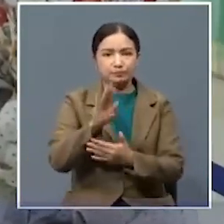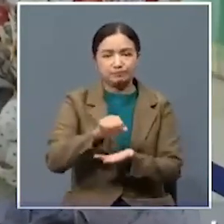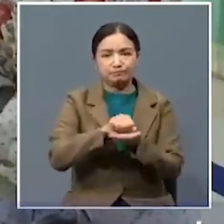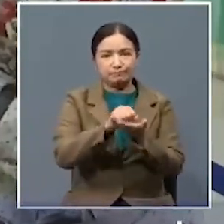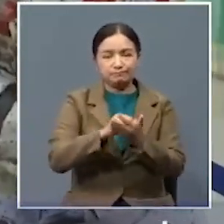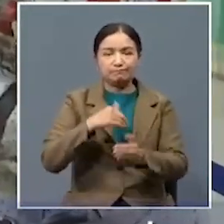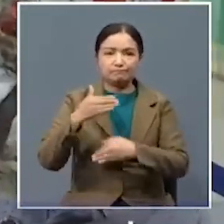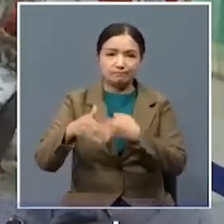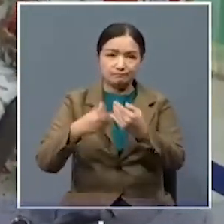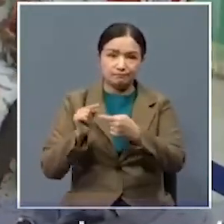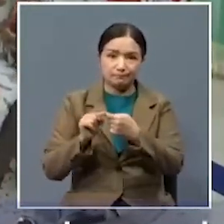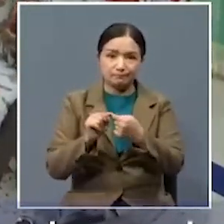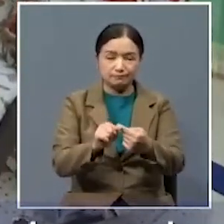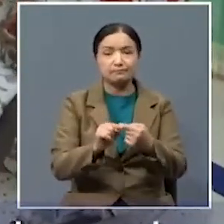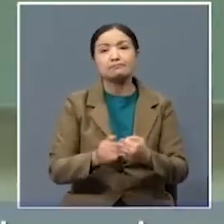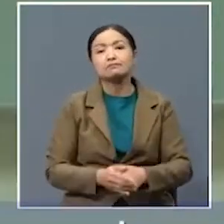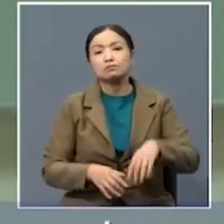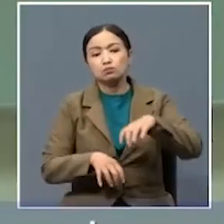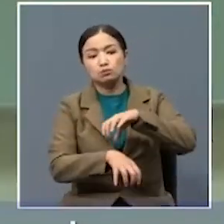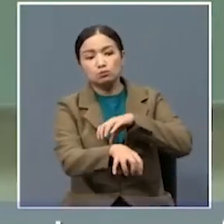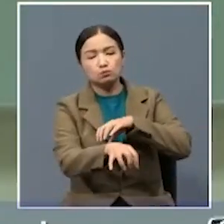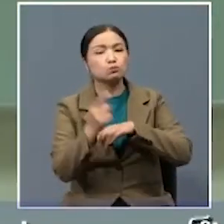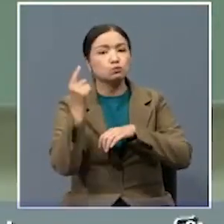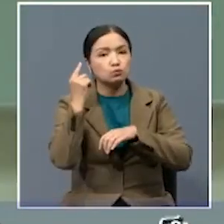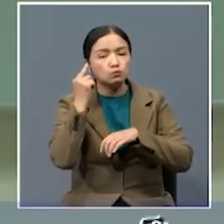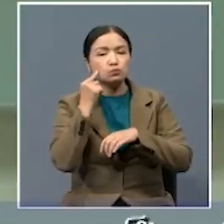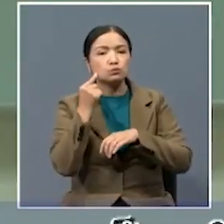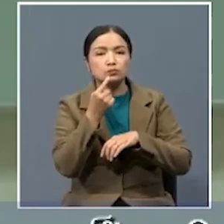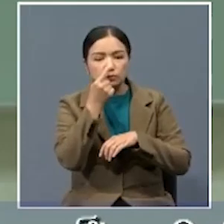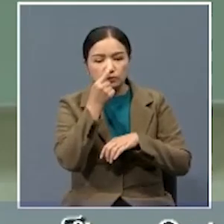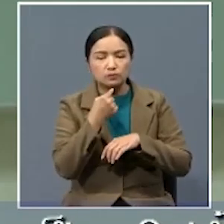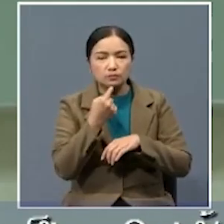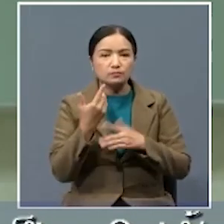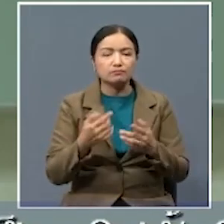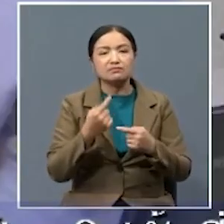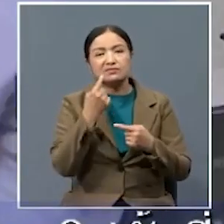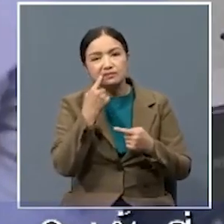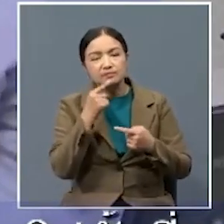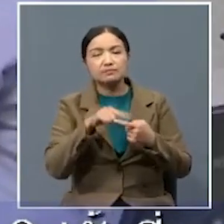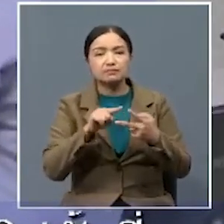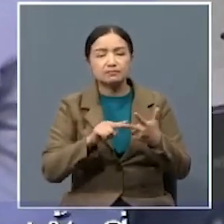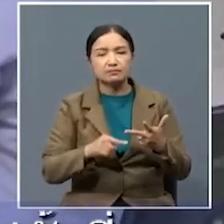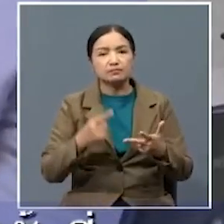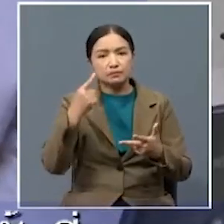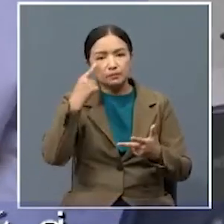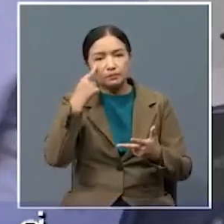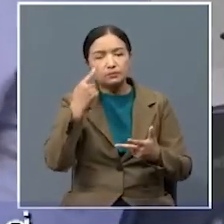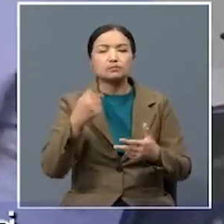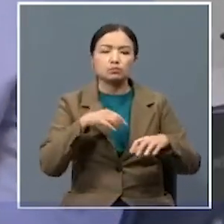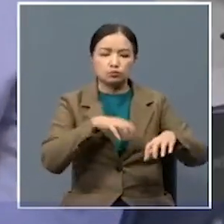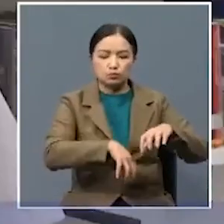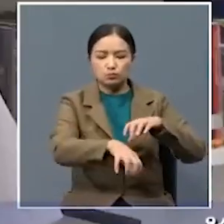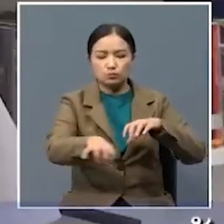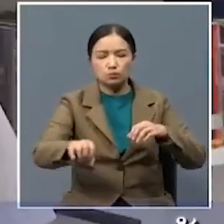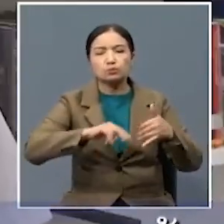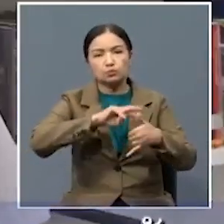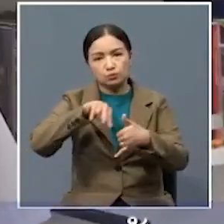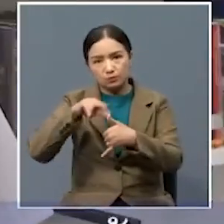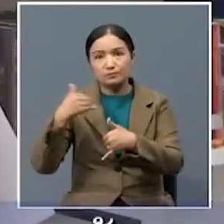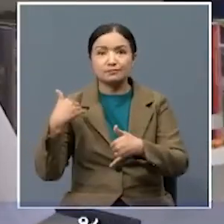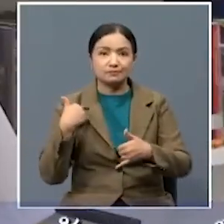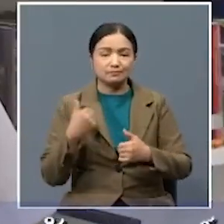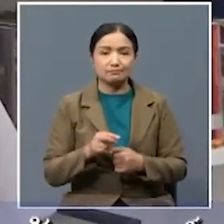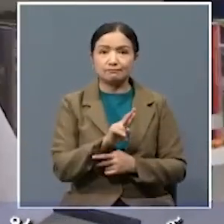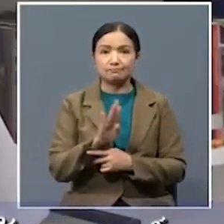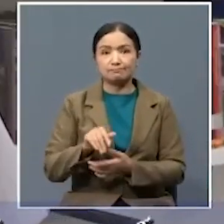ย่างต่อเนื่องทั้งการเปิดคลินิกหูคอจมูกคลินิกทันตกรรมคลินิกโรคตาเป็นต้น เรื่องระบบบริ